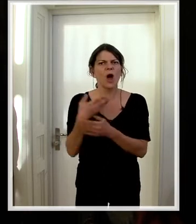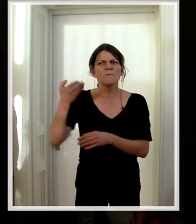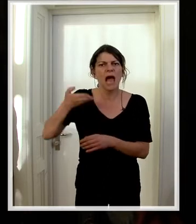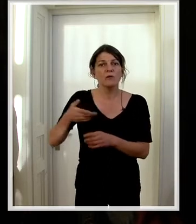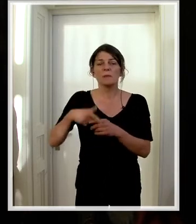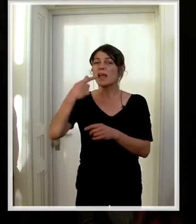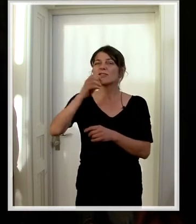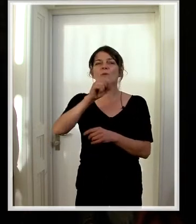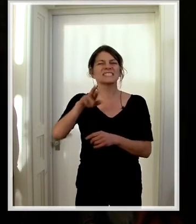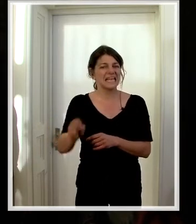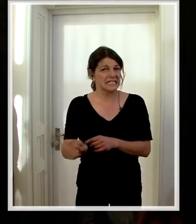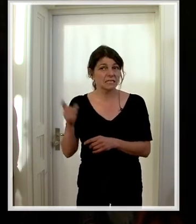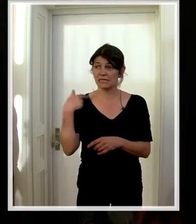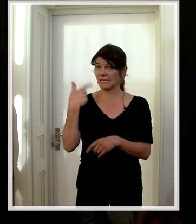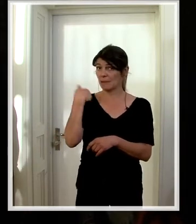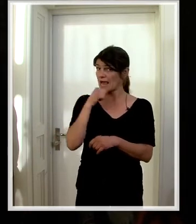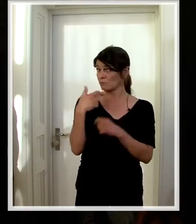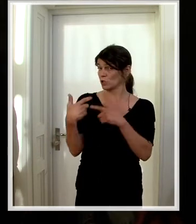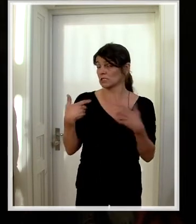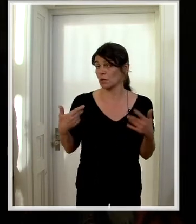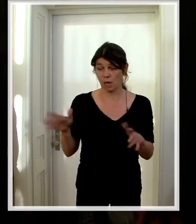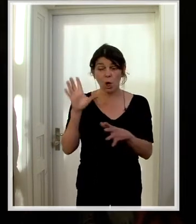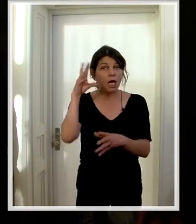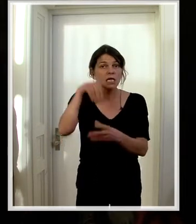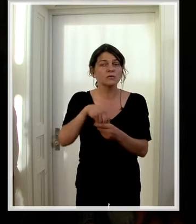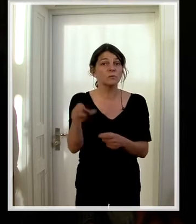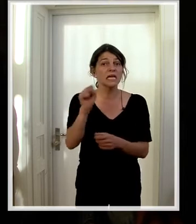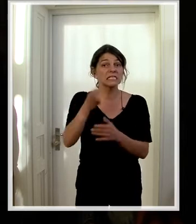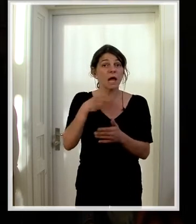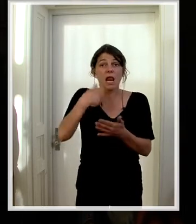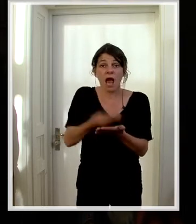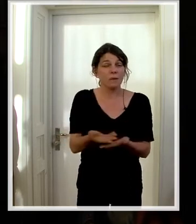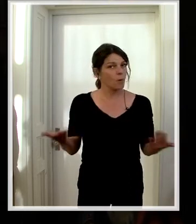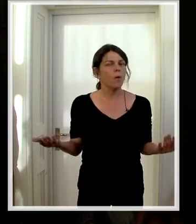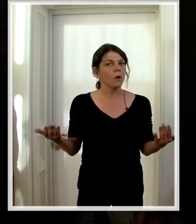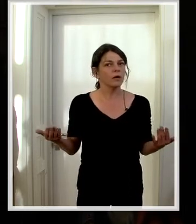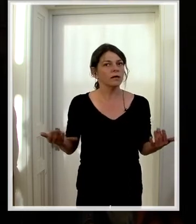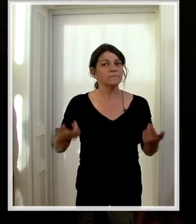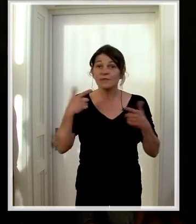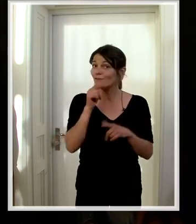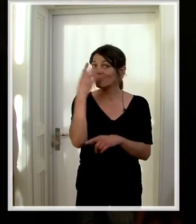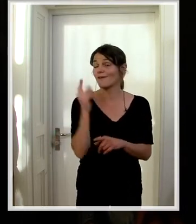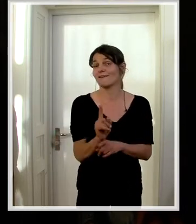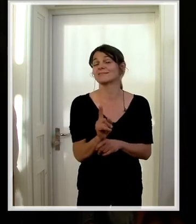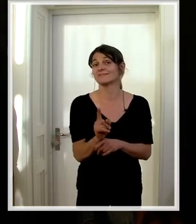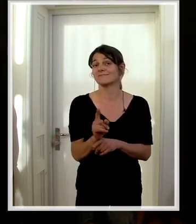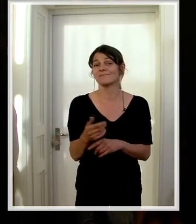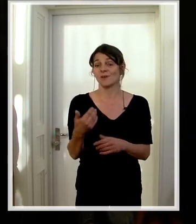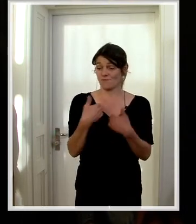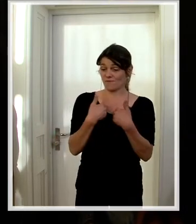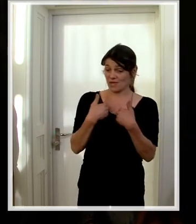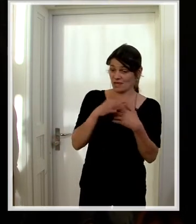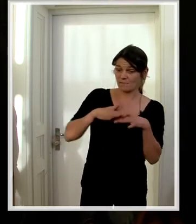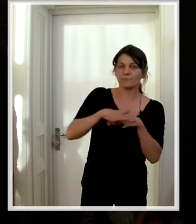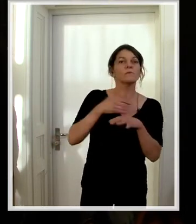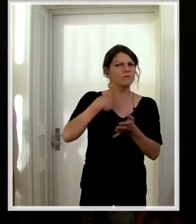Toster, über das reden wir ja gerne nicht, aber es gehört auch zum S-Bahn-Angebot. Oder? Und das darf man nicht vergessen. Und auf unserer Seite